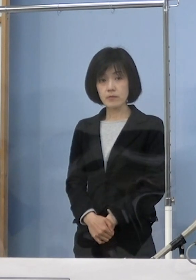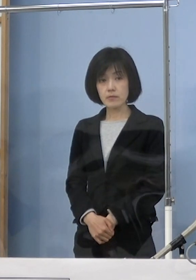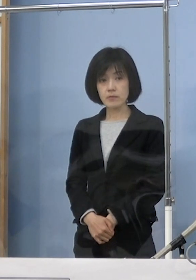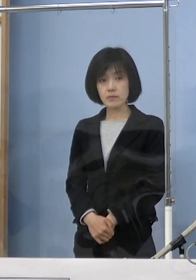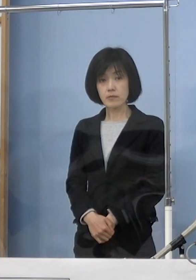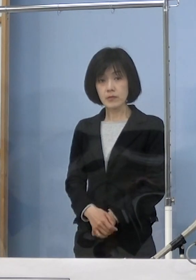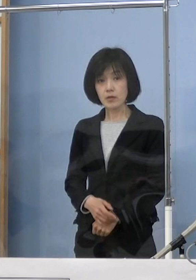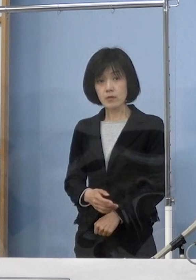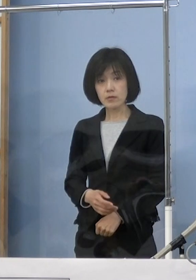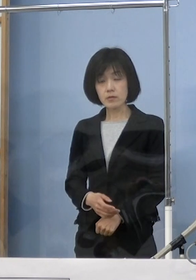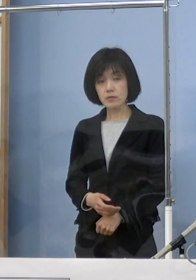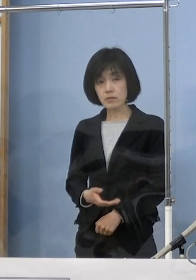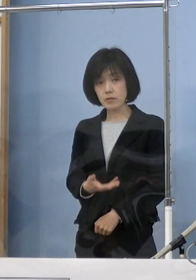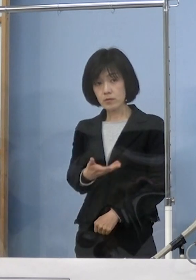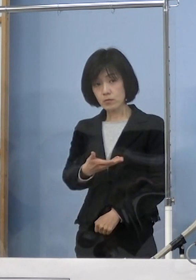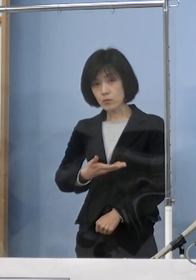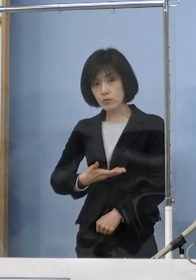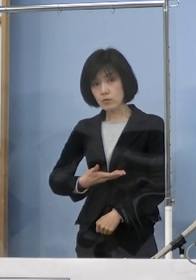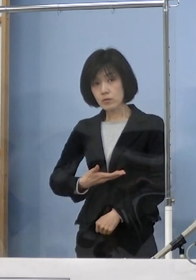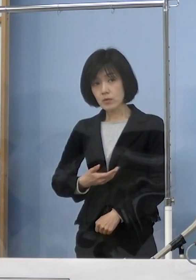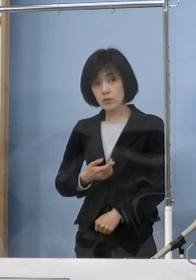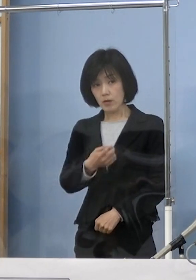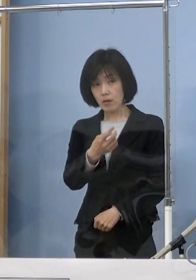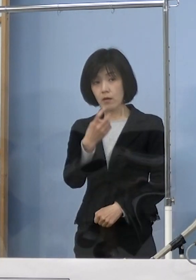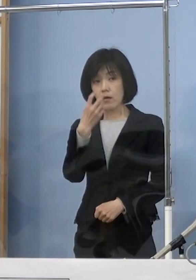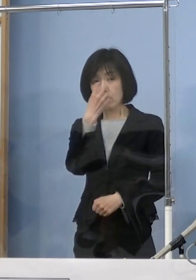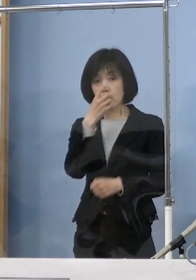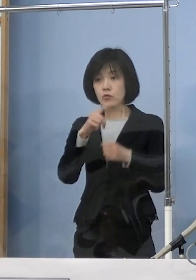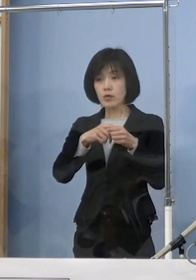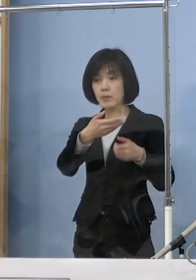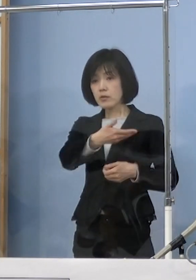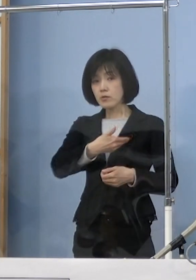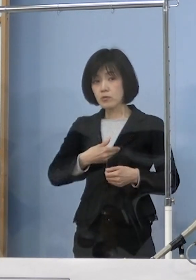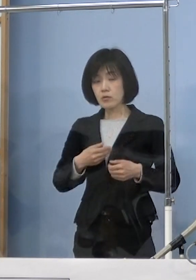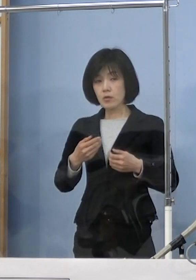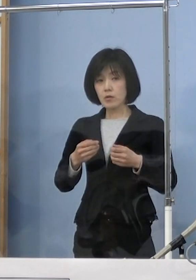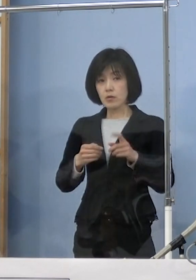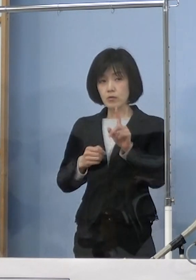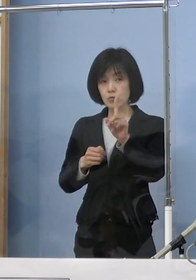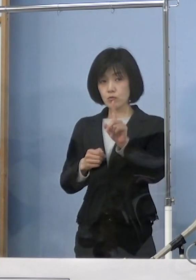どちらお二人上がったですか。 確認ですけど、この11人